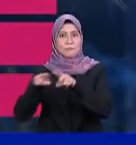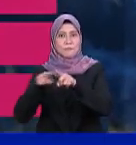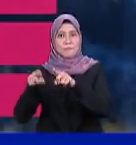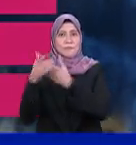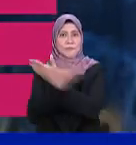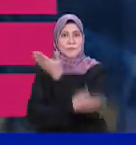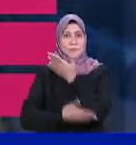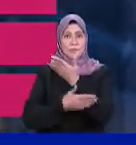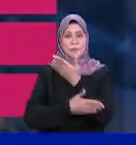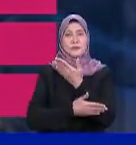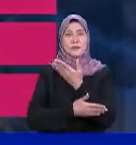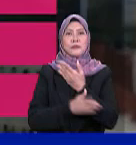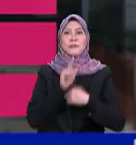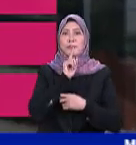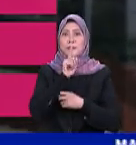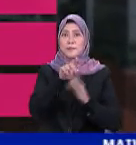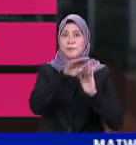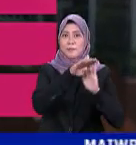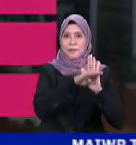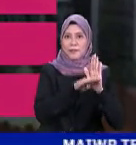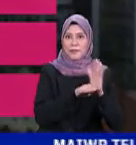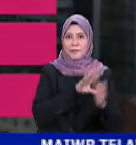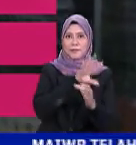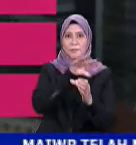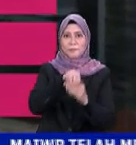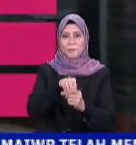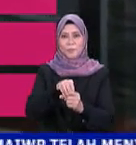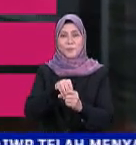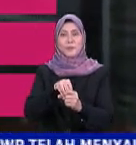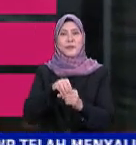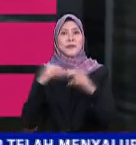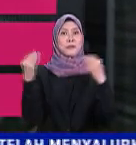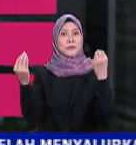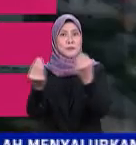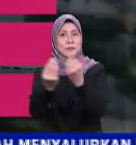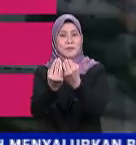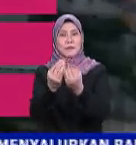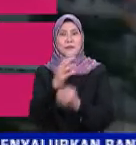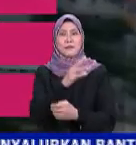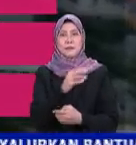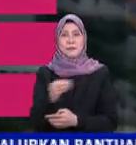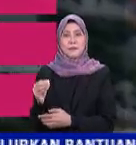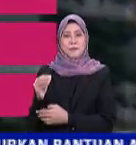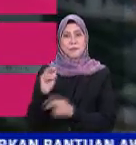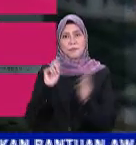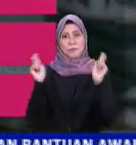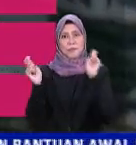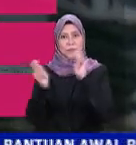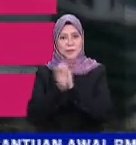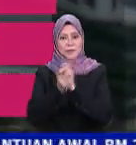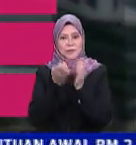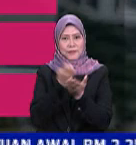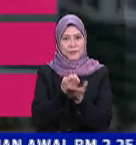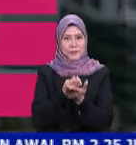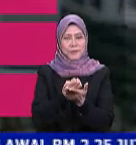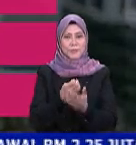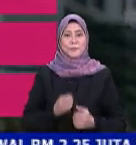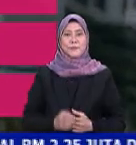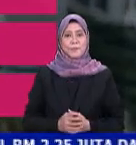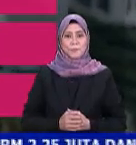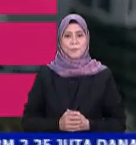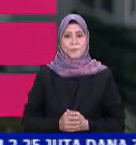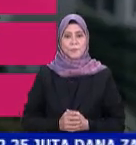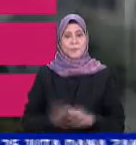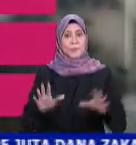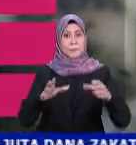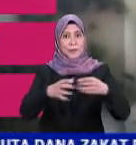negara, memastikan agenda keterangkuman wilayah dan masyarakat serta mentransformasi ekonomi.